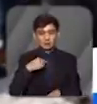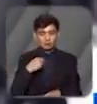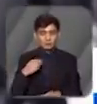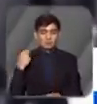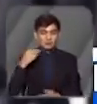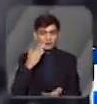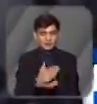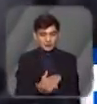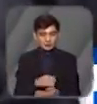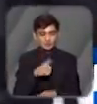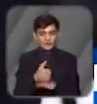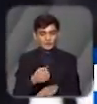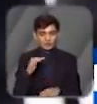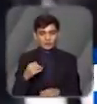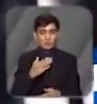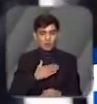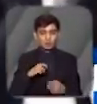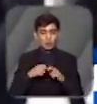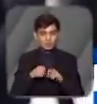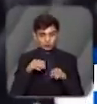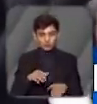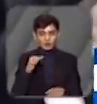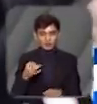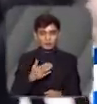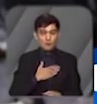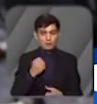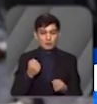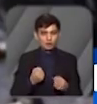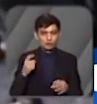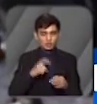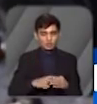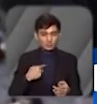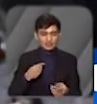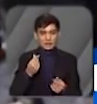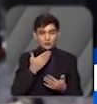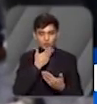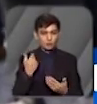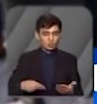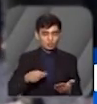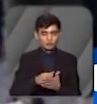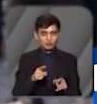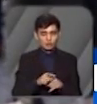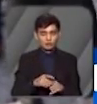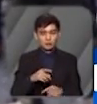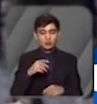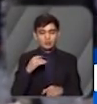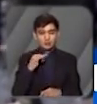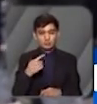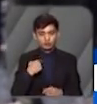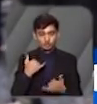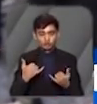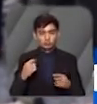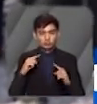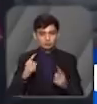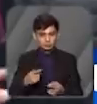бар. Не шаруамызды шешіп, осы машинаны учетқа қоюға. Төлейтін біздің ақшамыз жоқ. Қазір мені апарып қамап